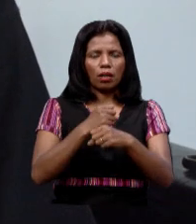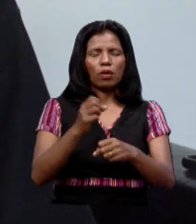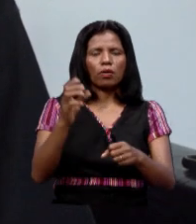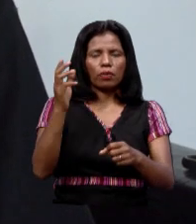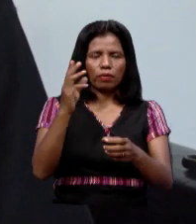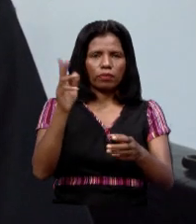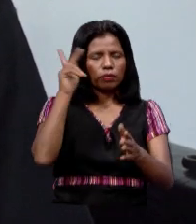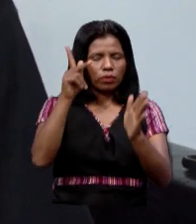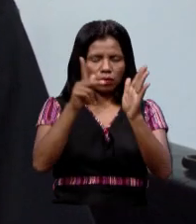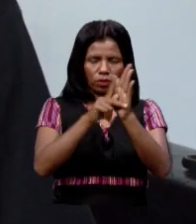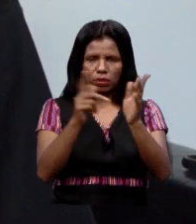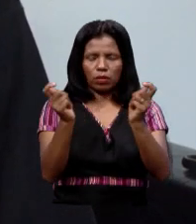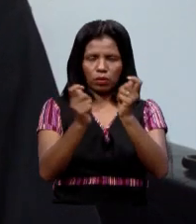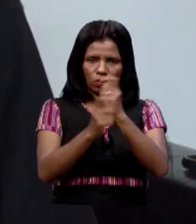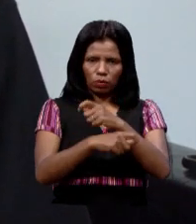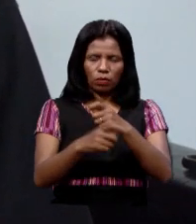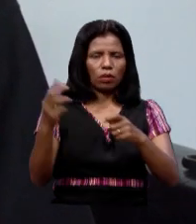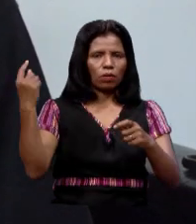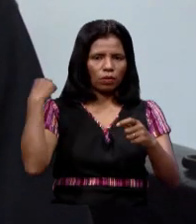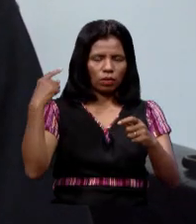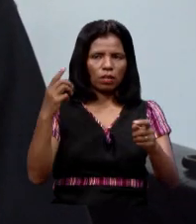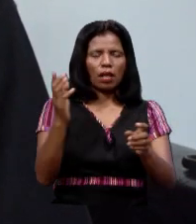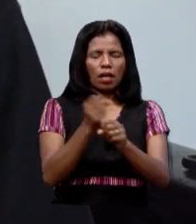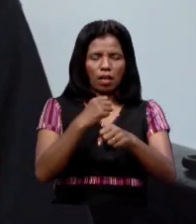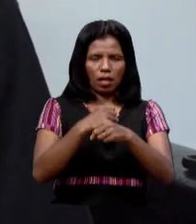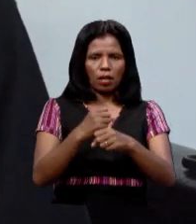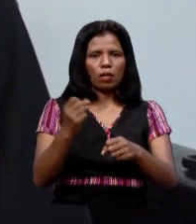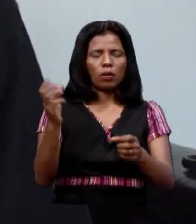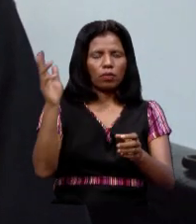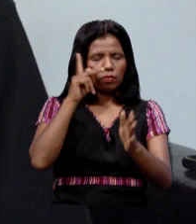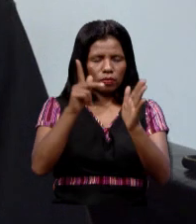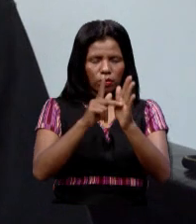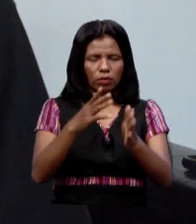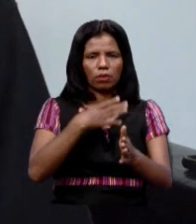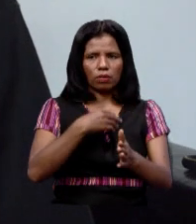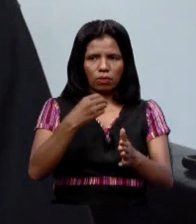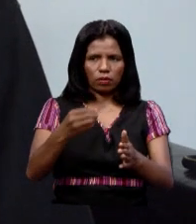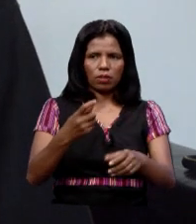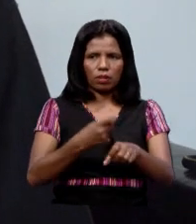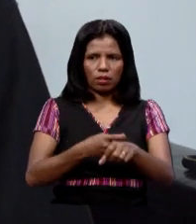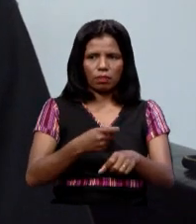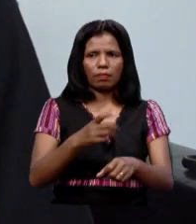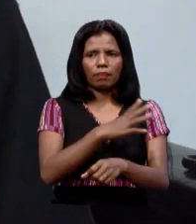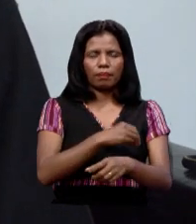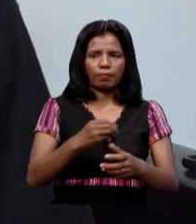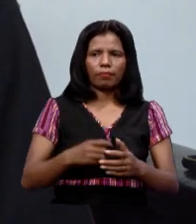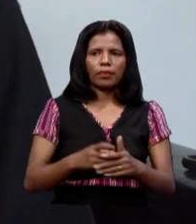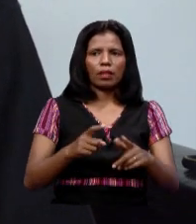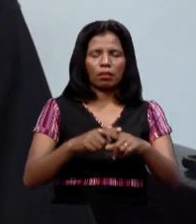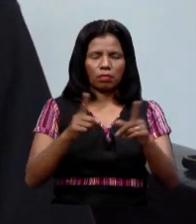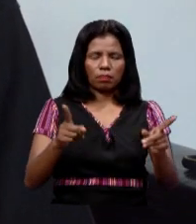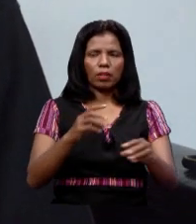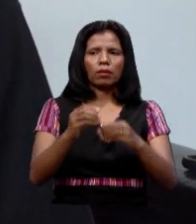truka background, truka ulung pake edit foto halo kapasen ni hau tertarik gostar los ni ia tempo semane gostar ona mebi. Kono